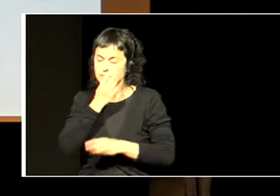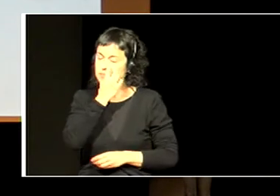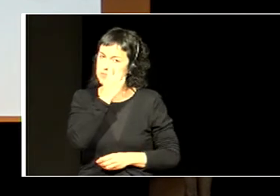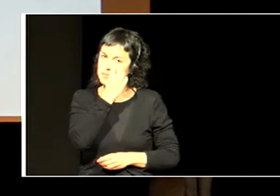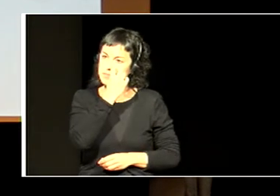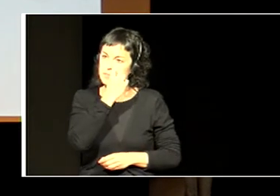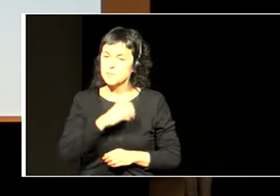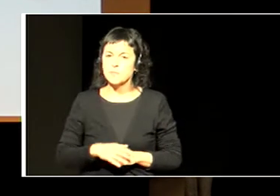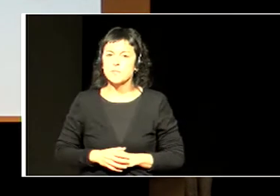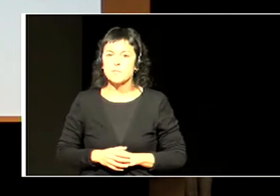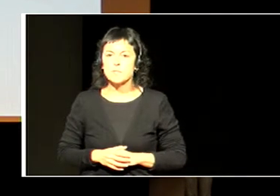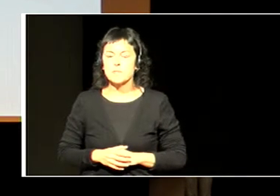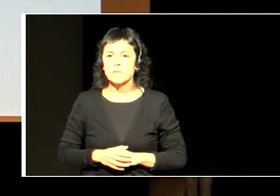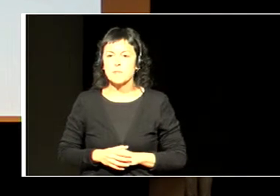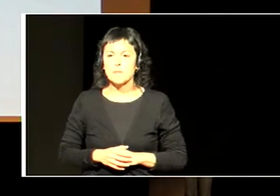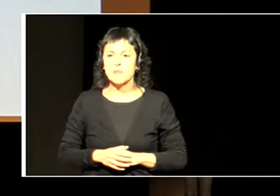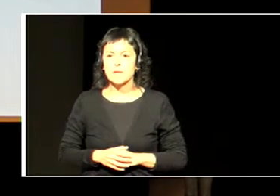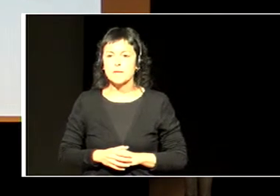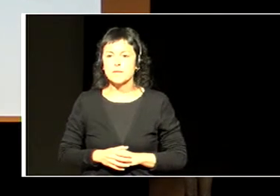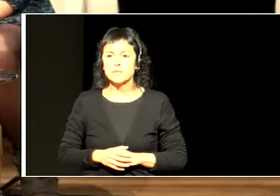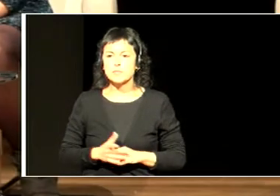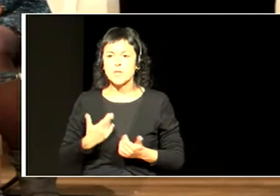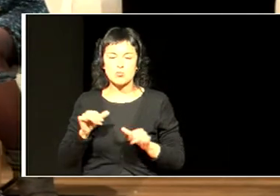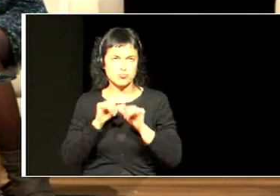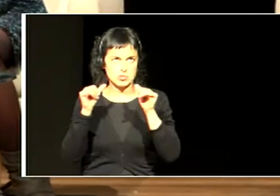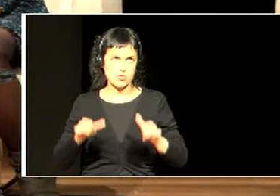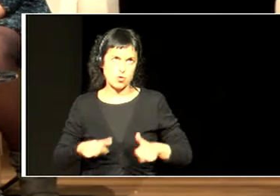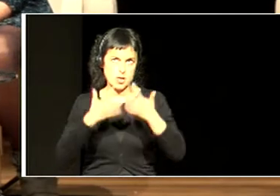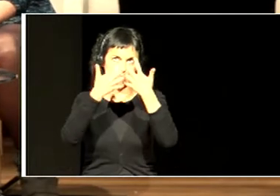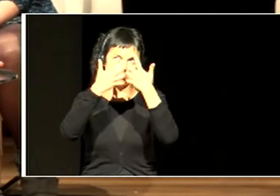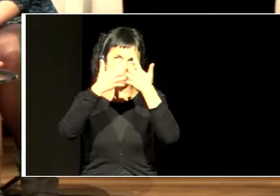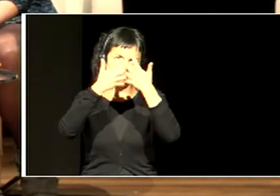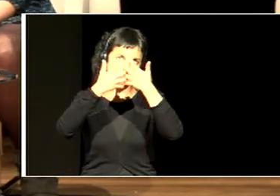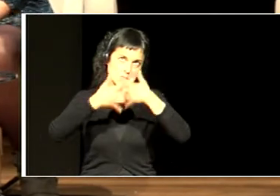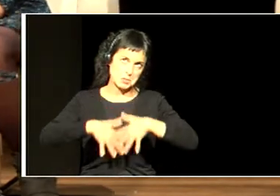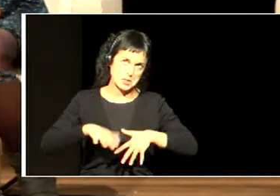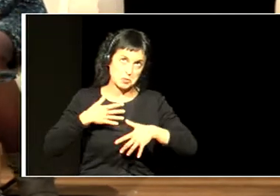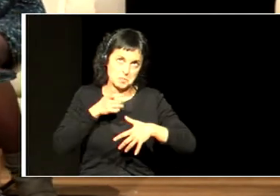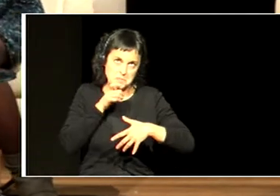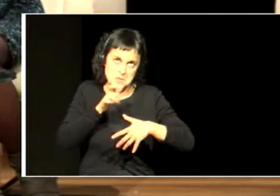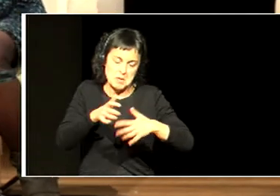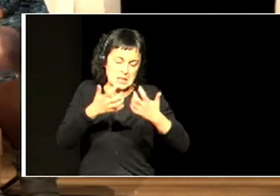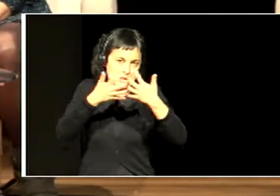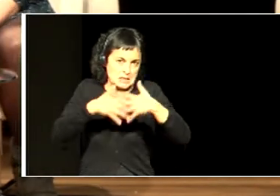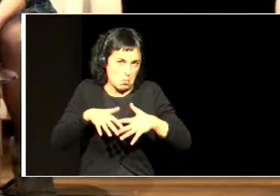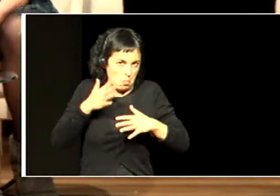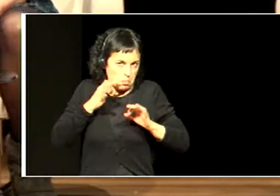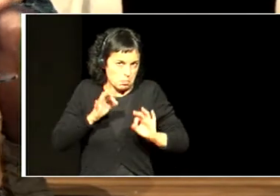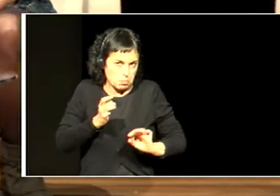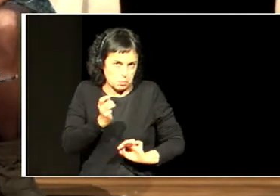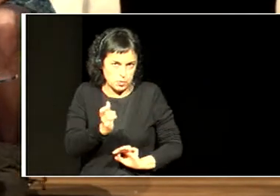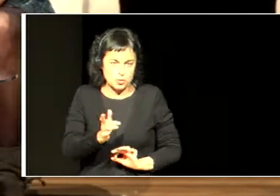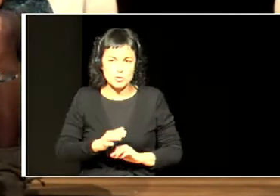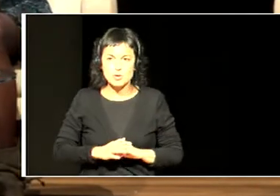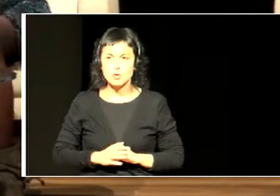Hasi ginenean, lantzen ja modu sistematiko batean, sistematiko hitzan oso arriskitsua ikusten dut, baina bueno,